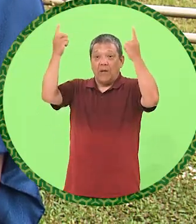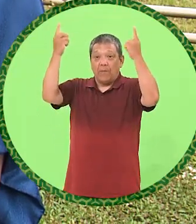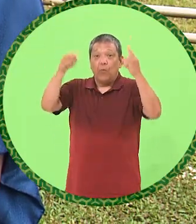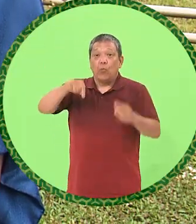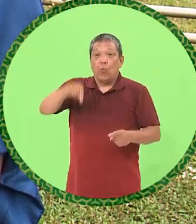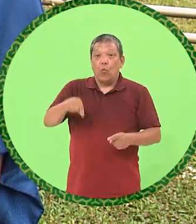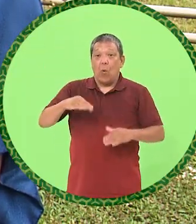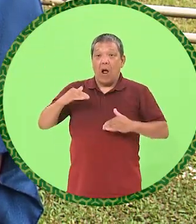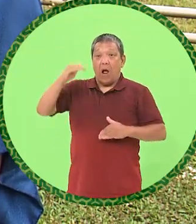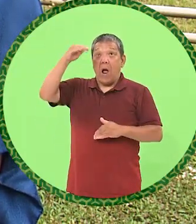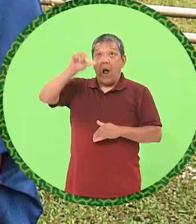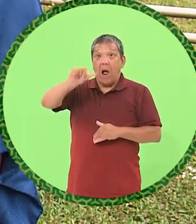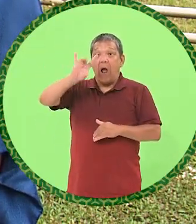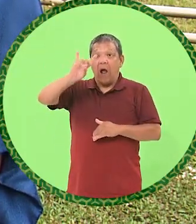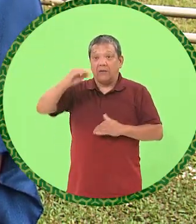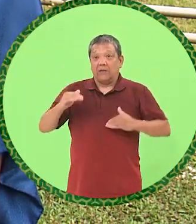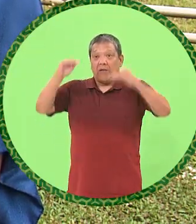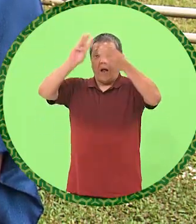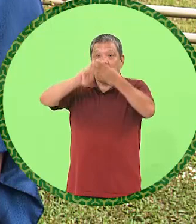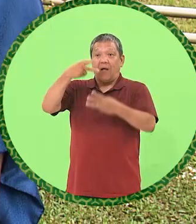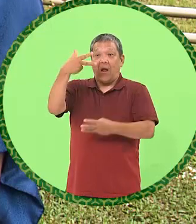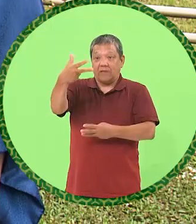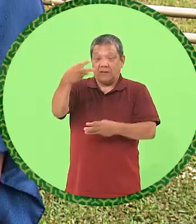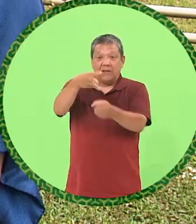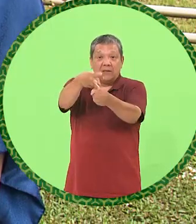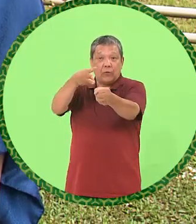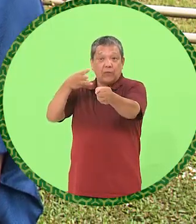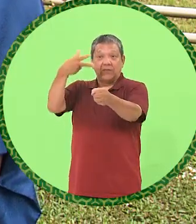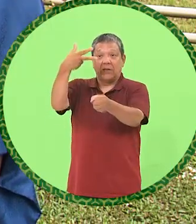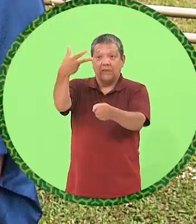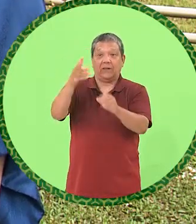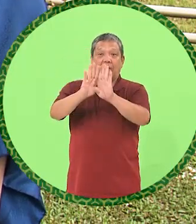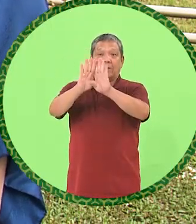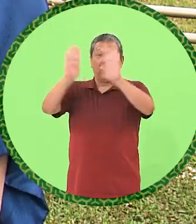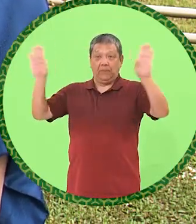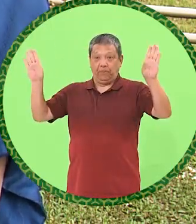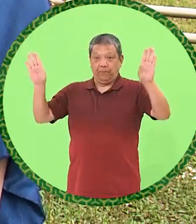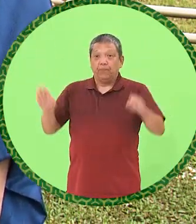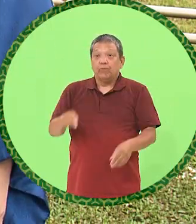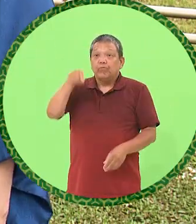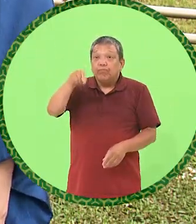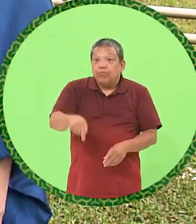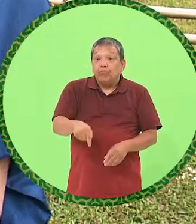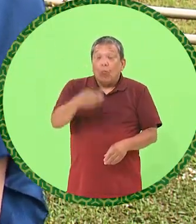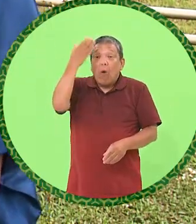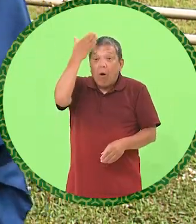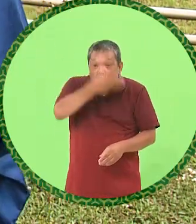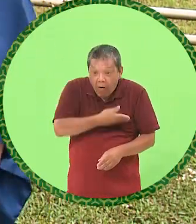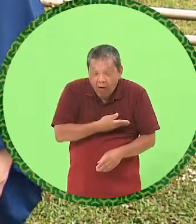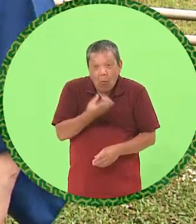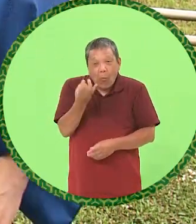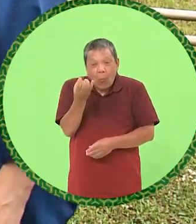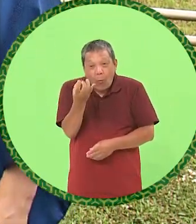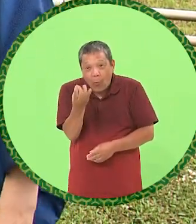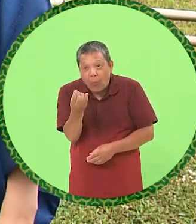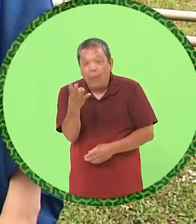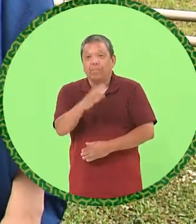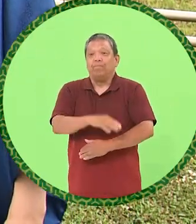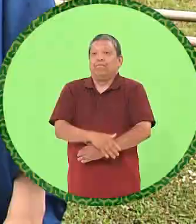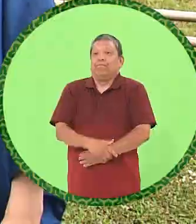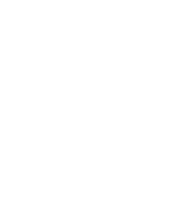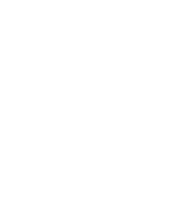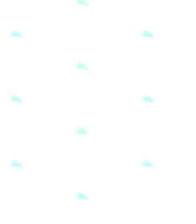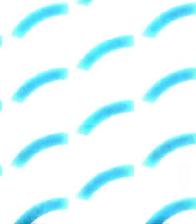がここ安芸高田市で開催されるぞ。 おお、それは節目ですね。ちょっと気になりますね。